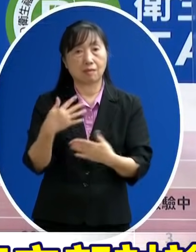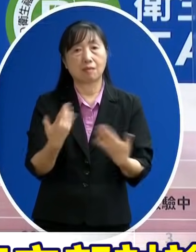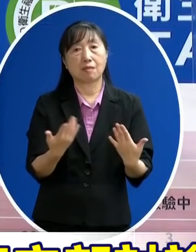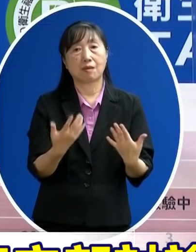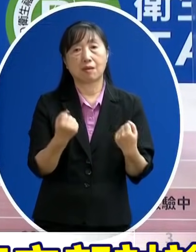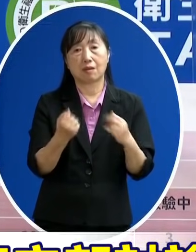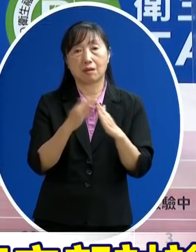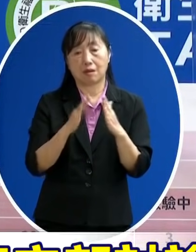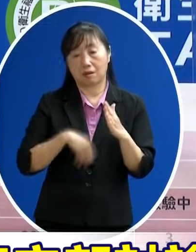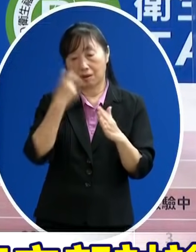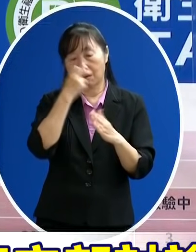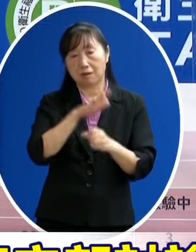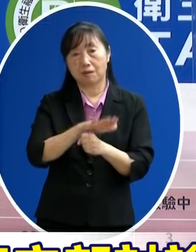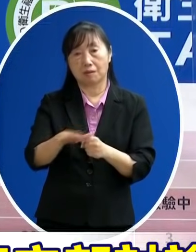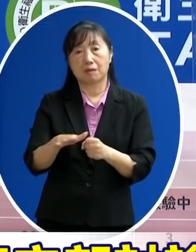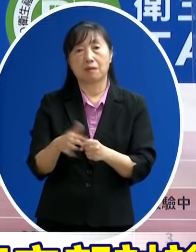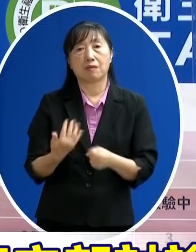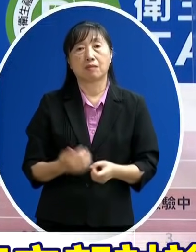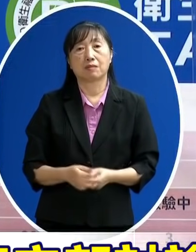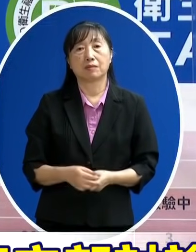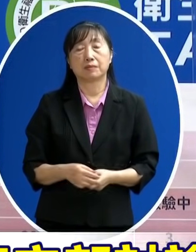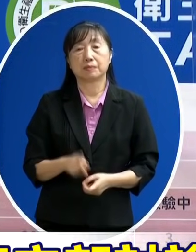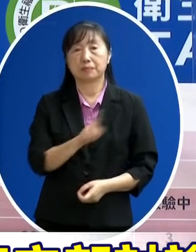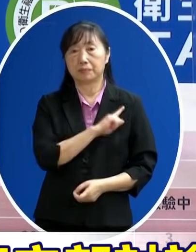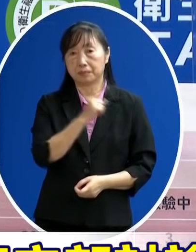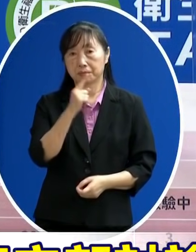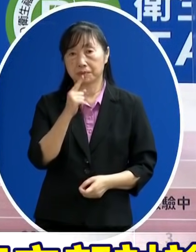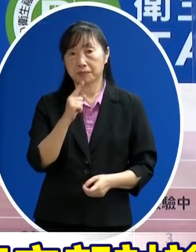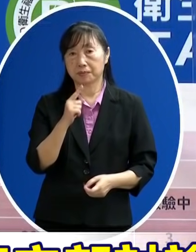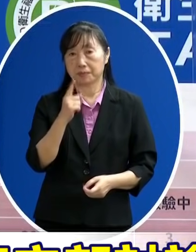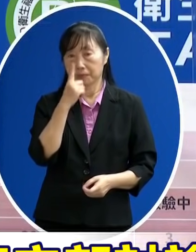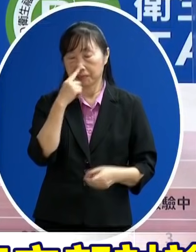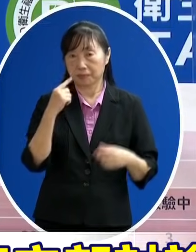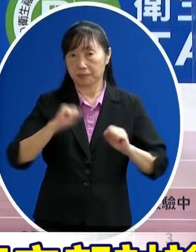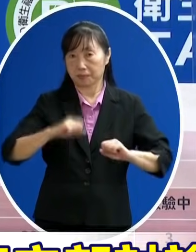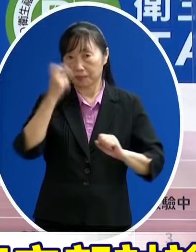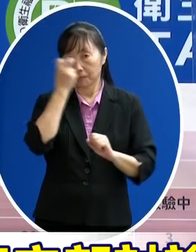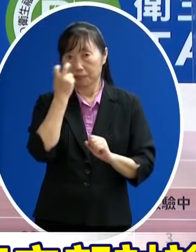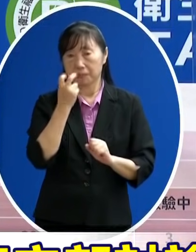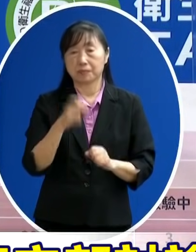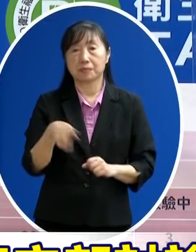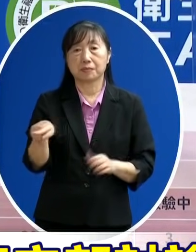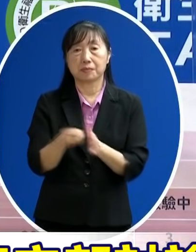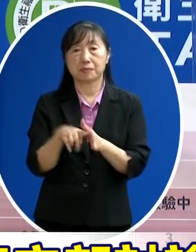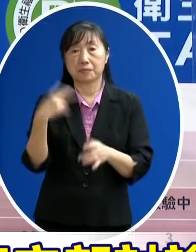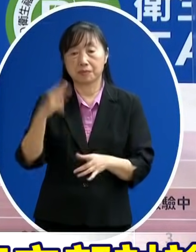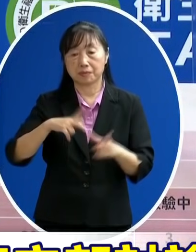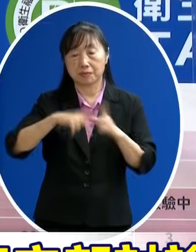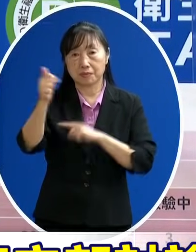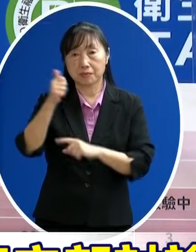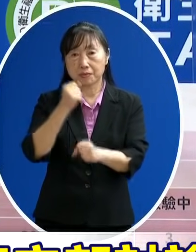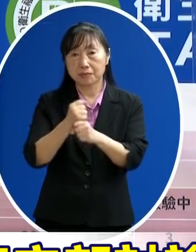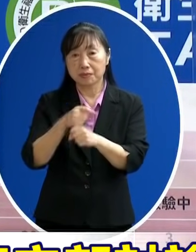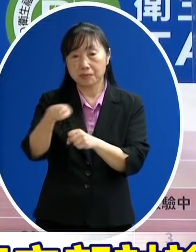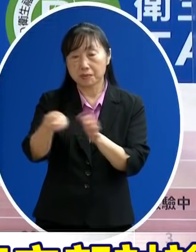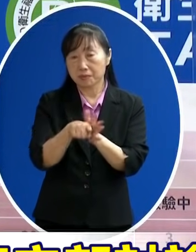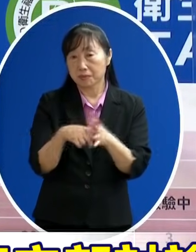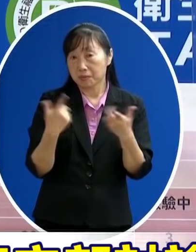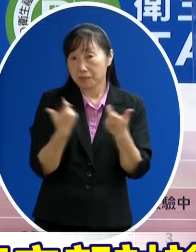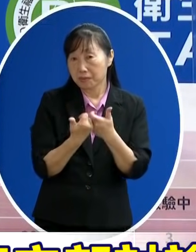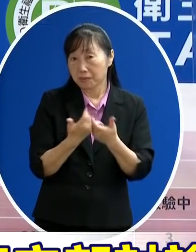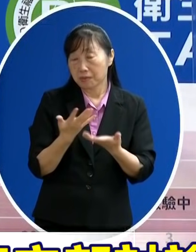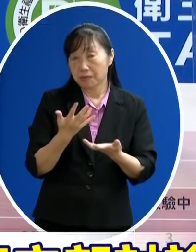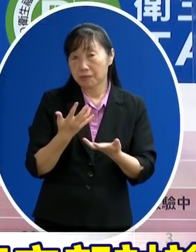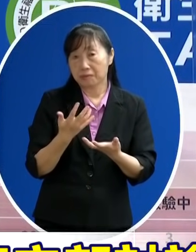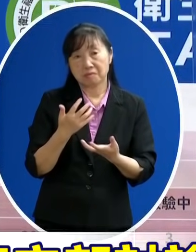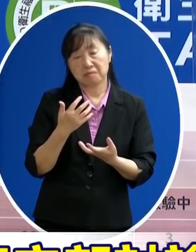完毕。好，那在自主健康管理的时候，大规模的回到工作场所是不是适合？我们认为